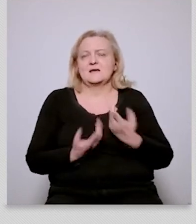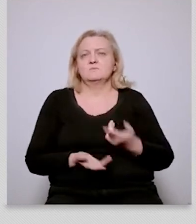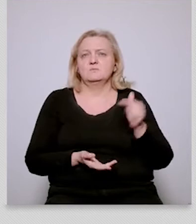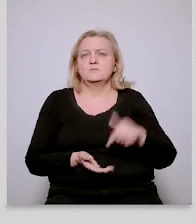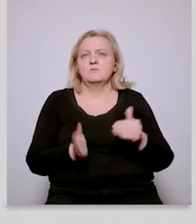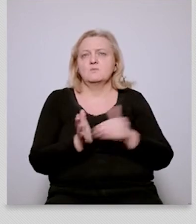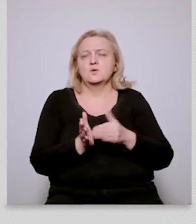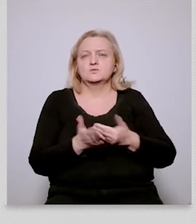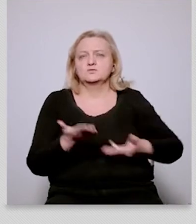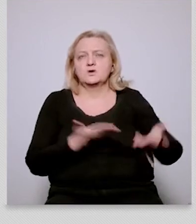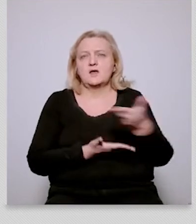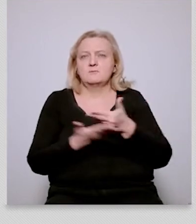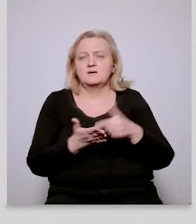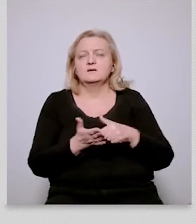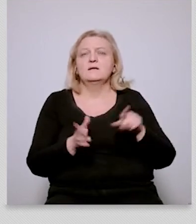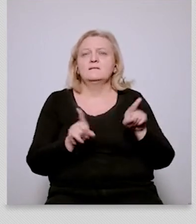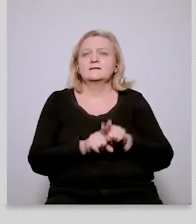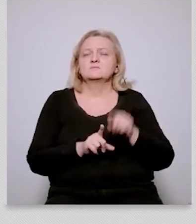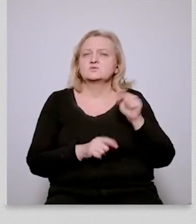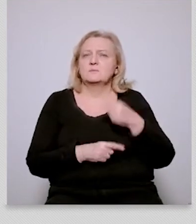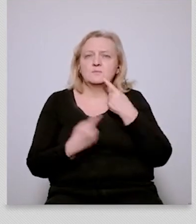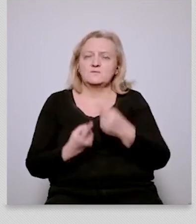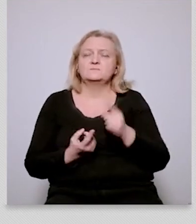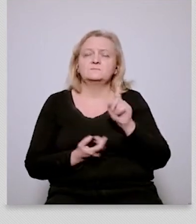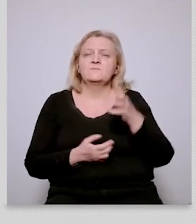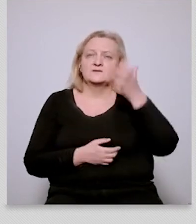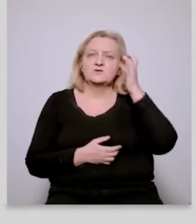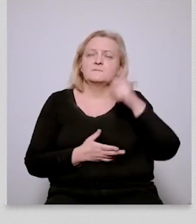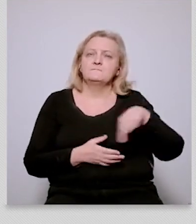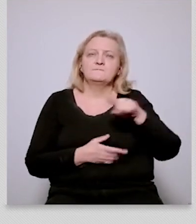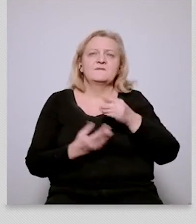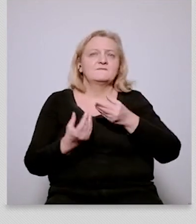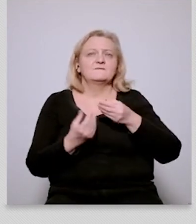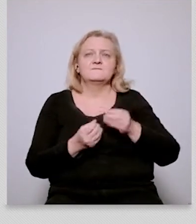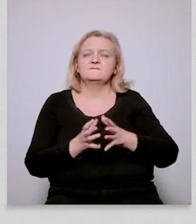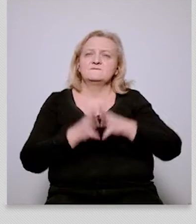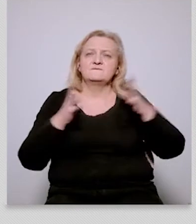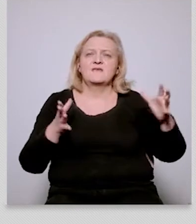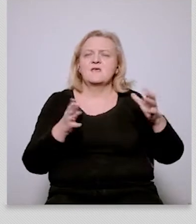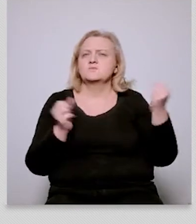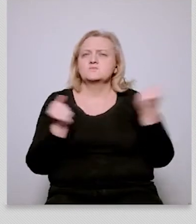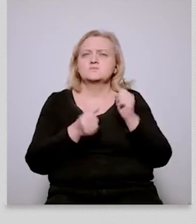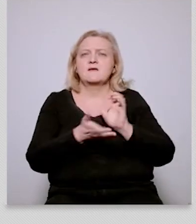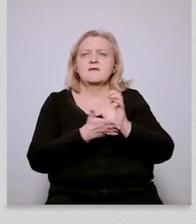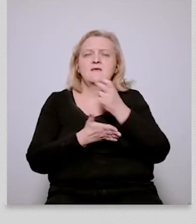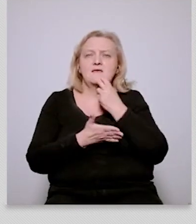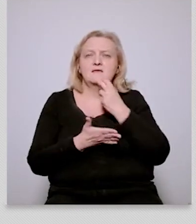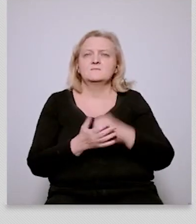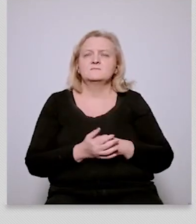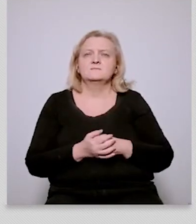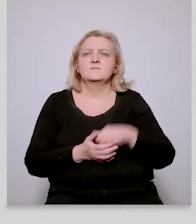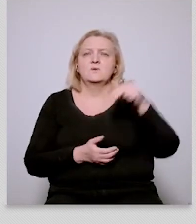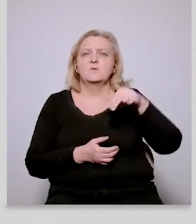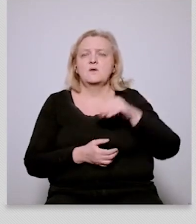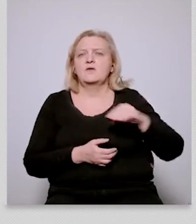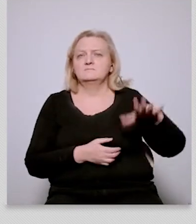potrzebujemy i trzeba też odnotować że Czechy są jednym z największych eksporterów energii elektrycznej w Unii